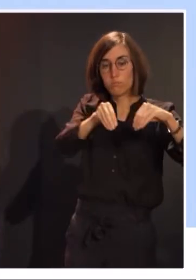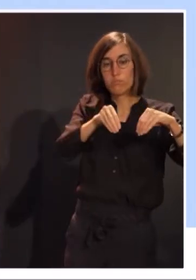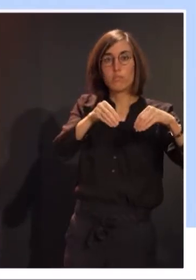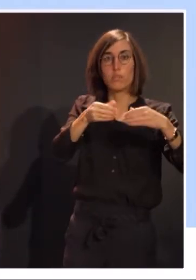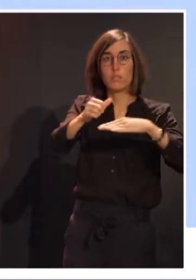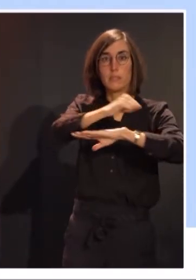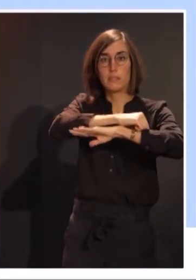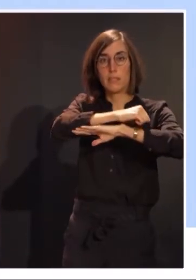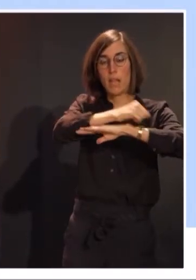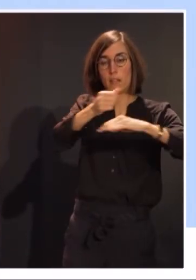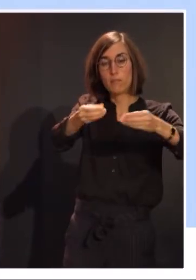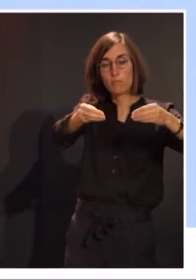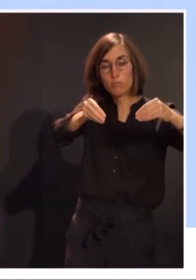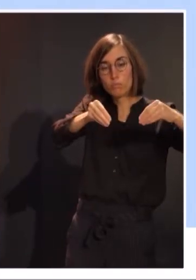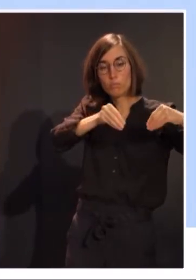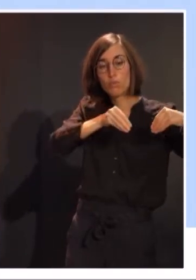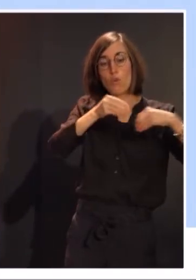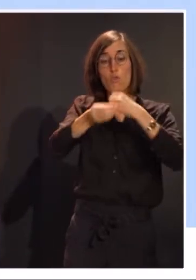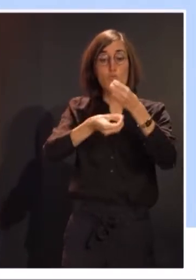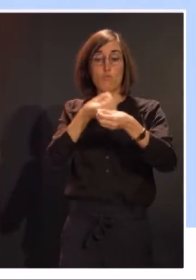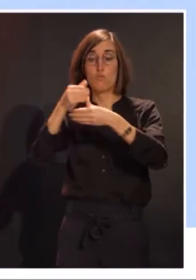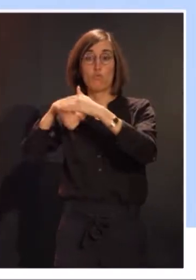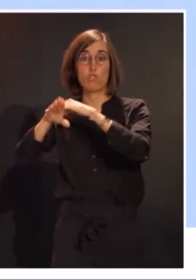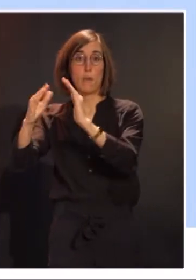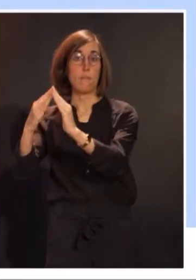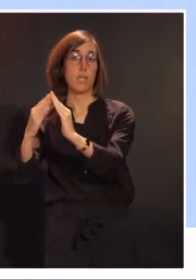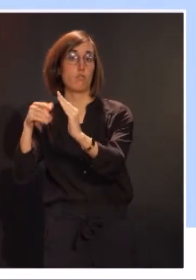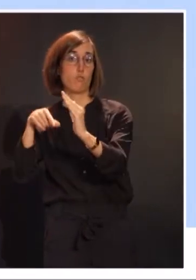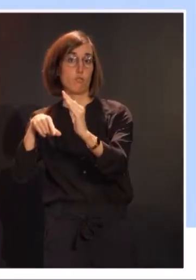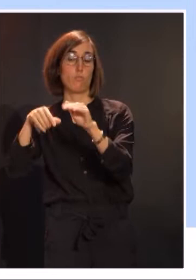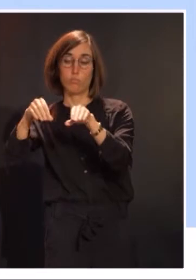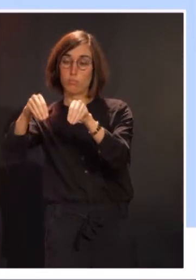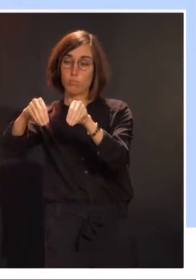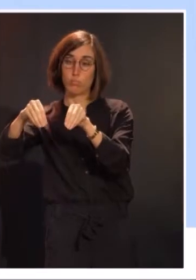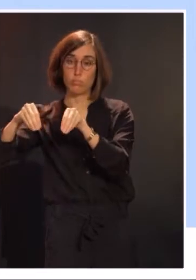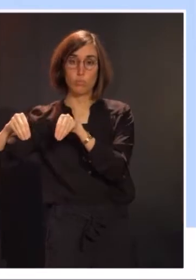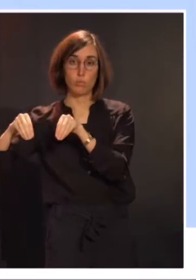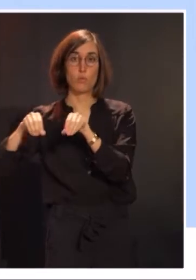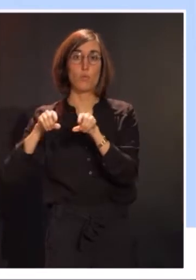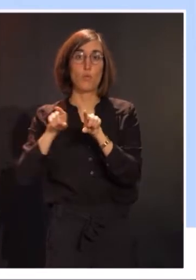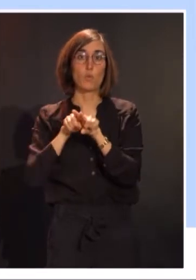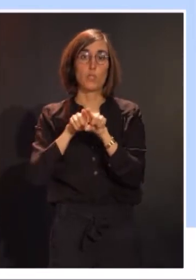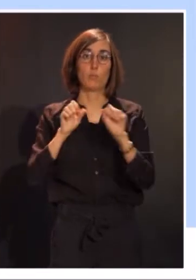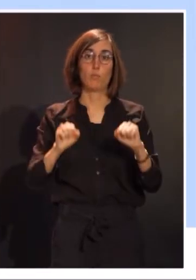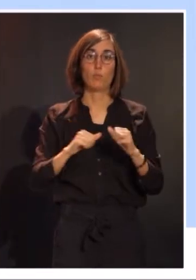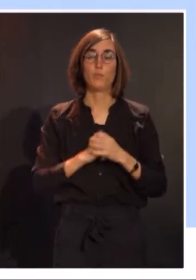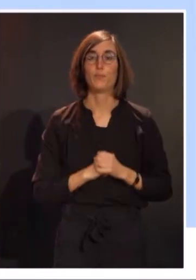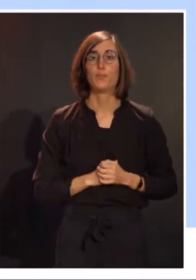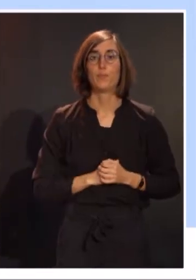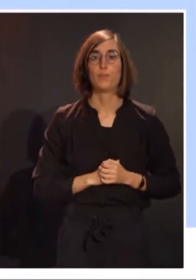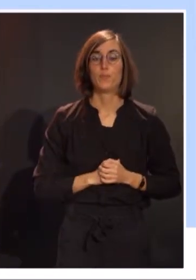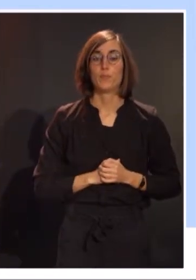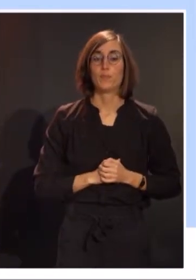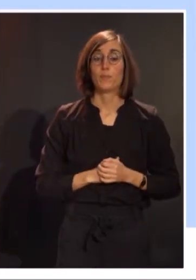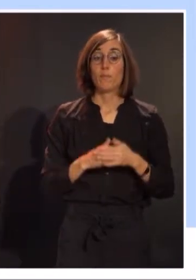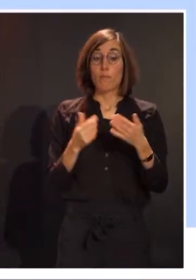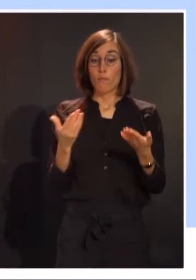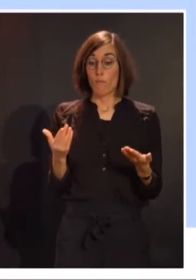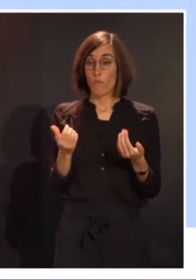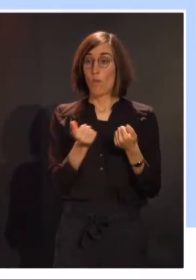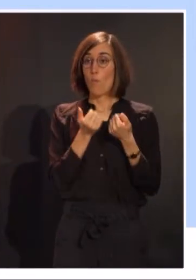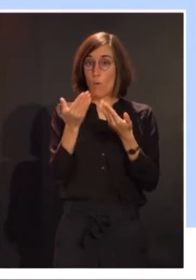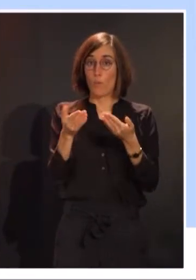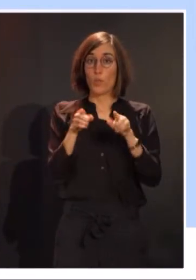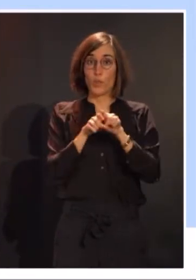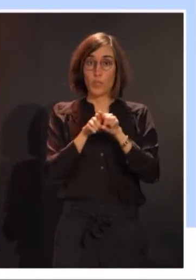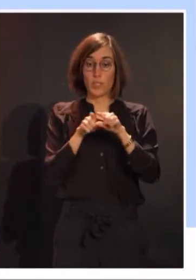maison. Et donc il y avait aussi l'idée d'avoir un logiciel de prédicteur de mots autre que celui